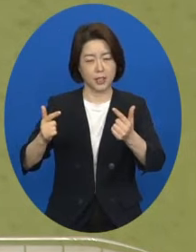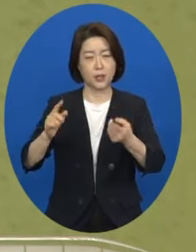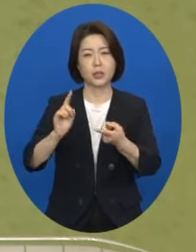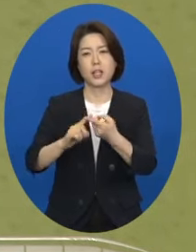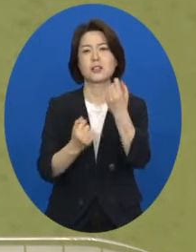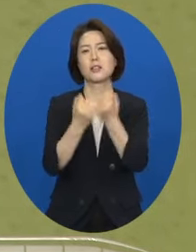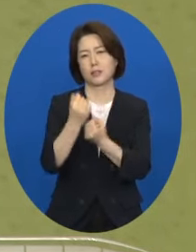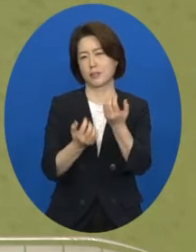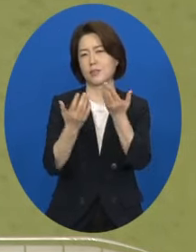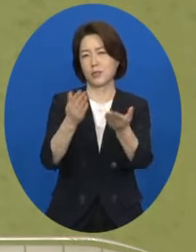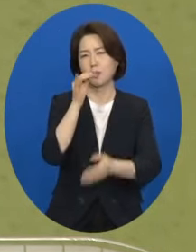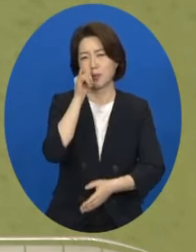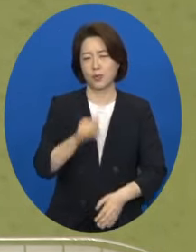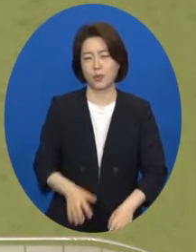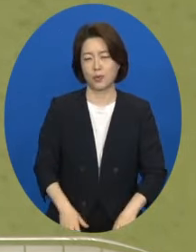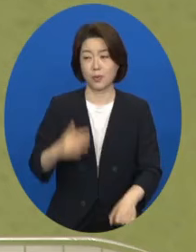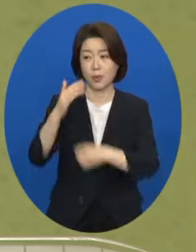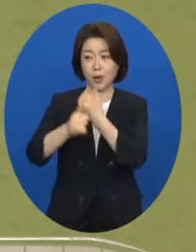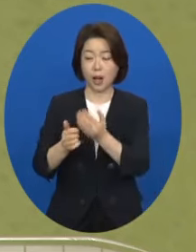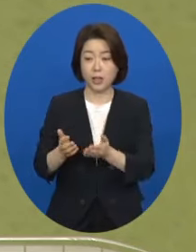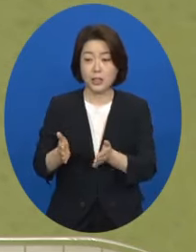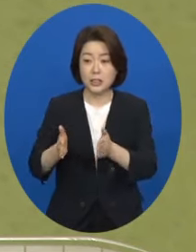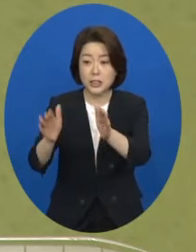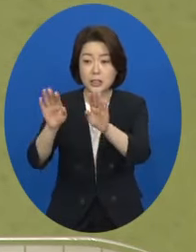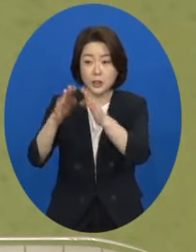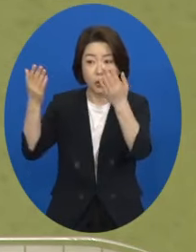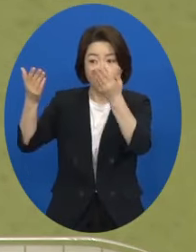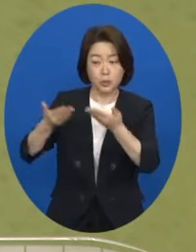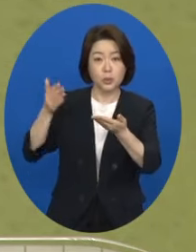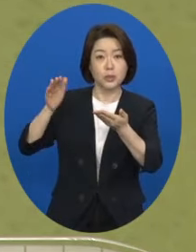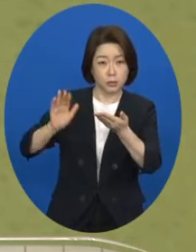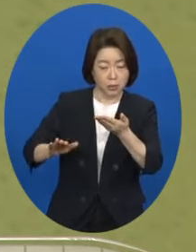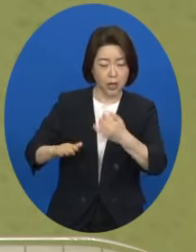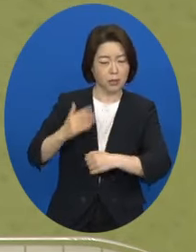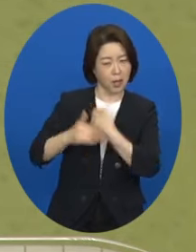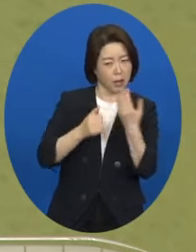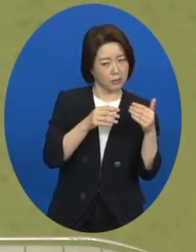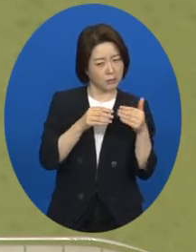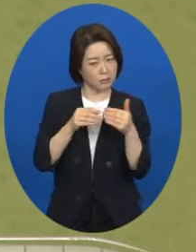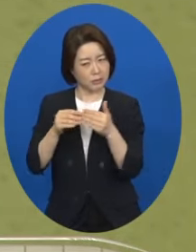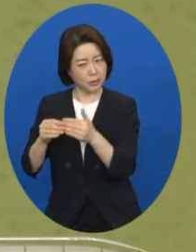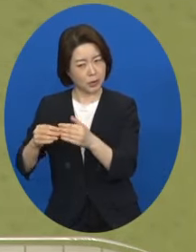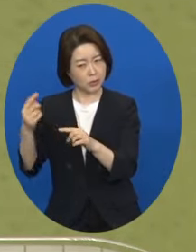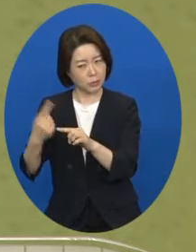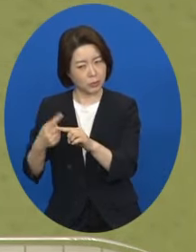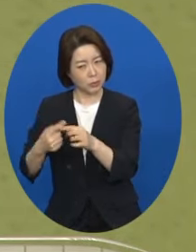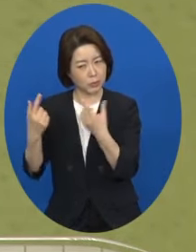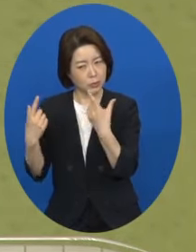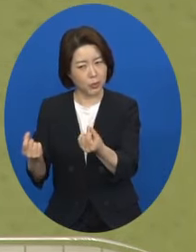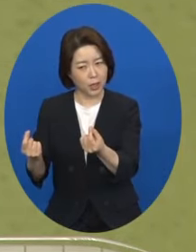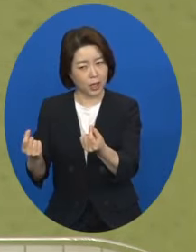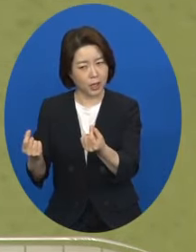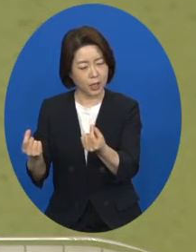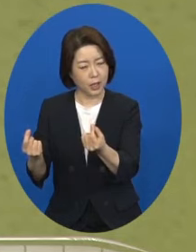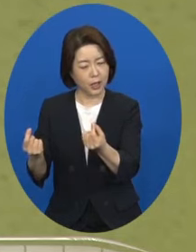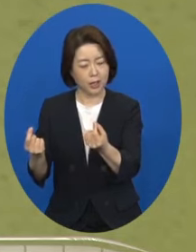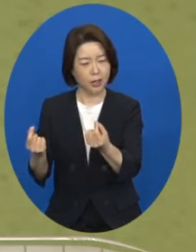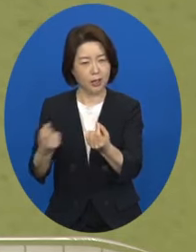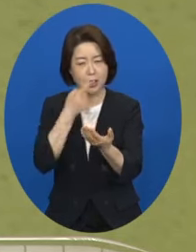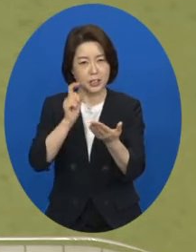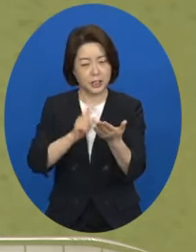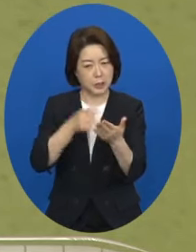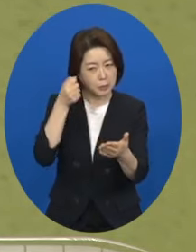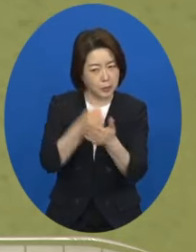그러니까 하나님께서 길을 열어주셨다고 해서 그것이 하나님의 인도하심이라고 여러분 섣불리 결정하지